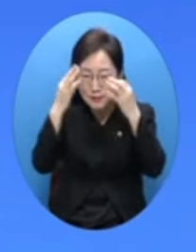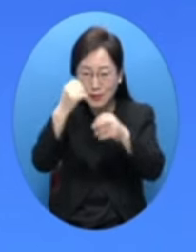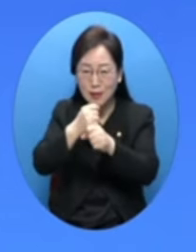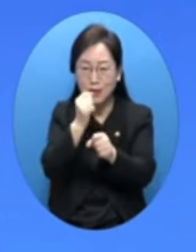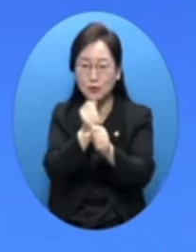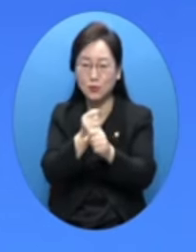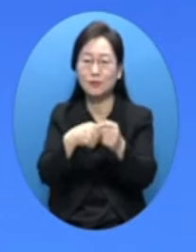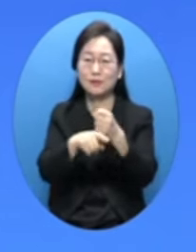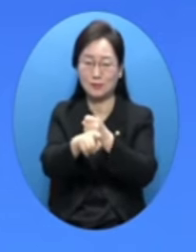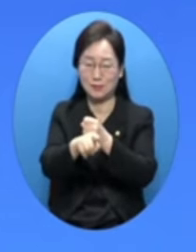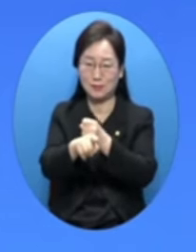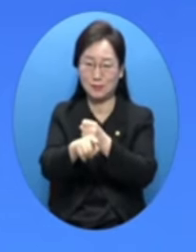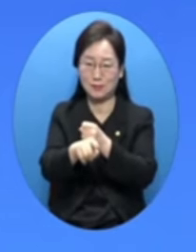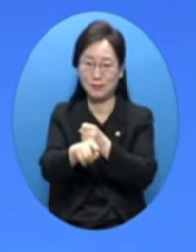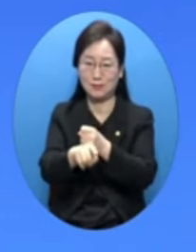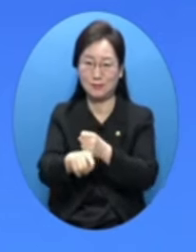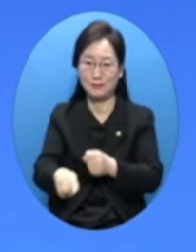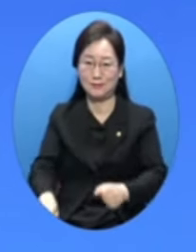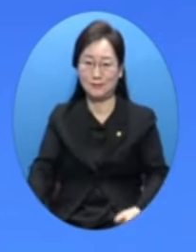믿음입니다.